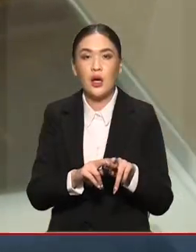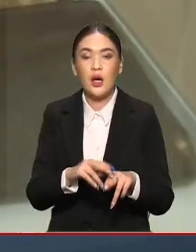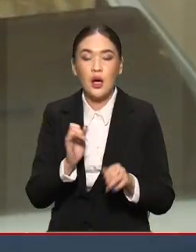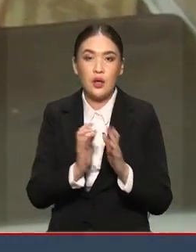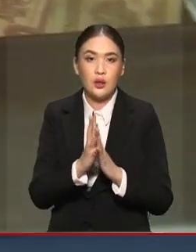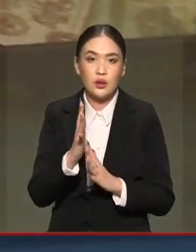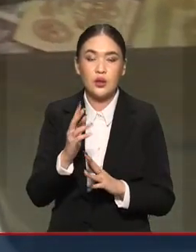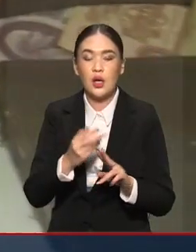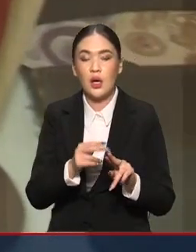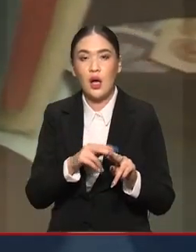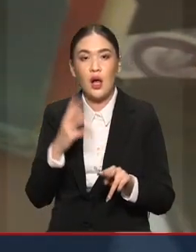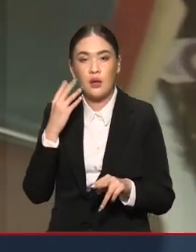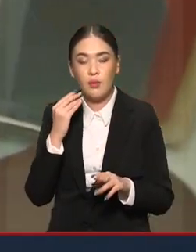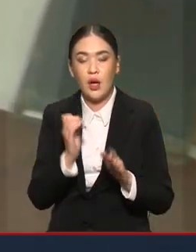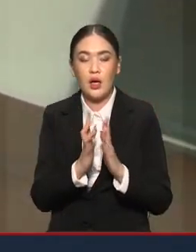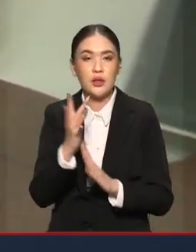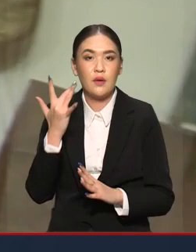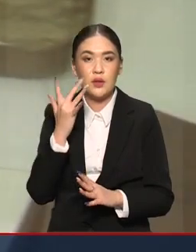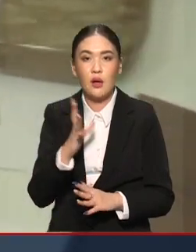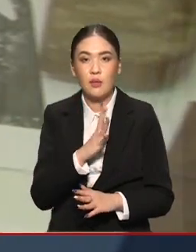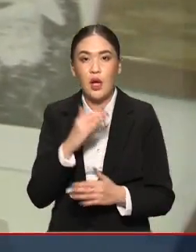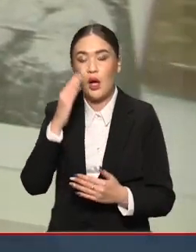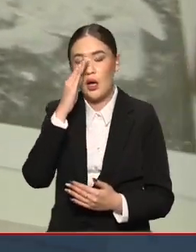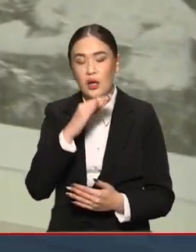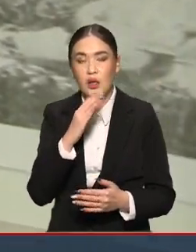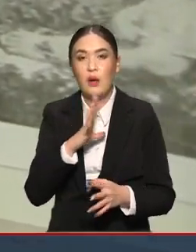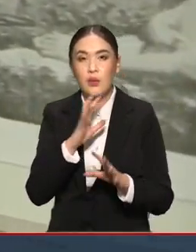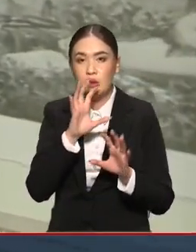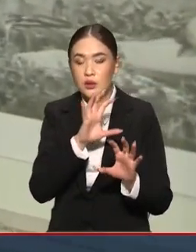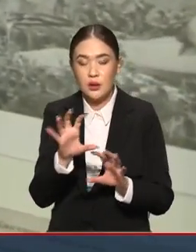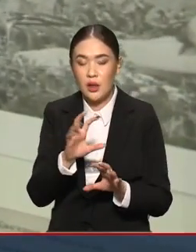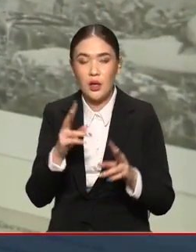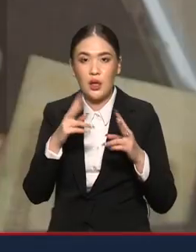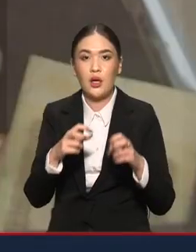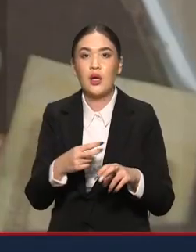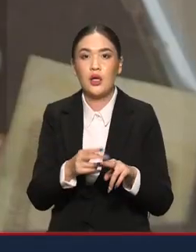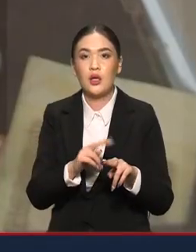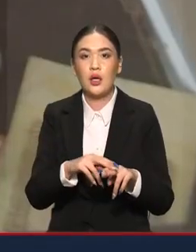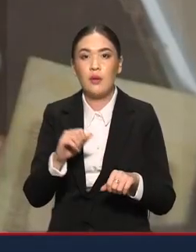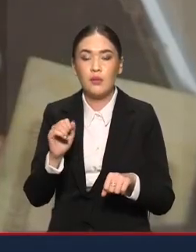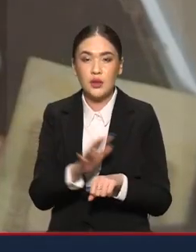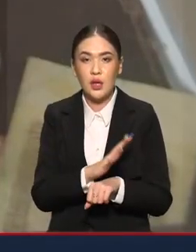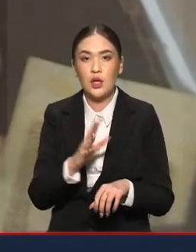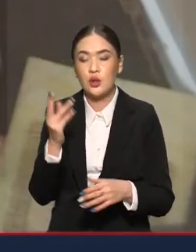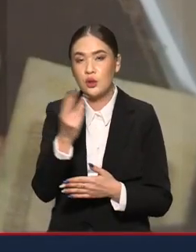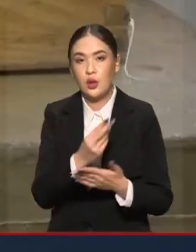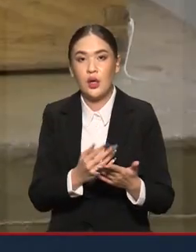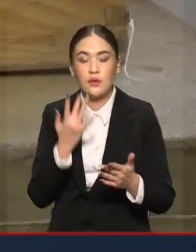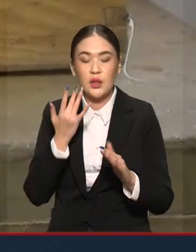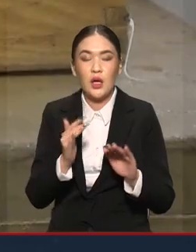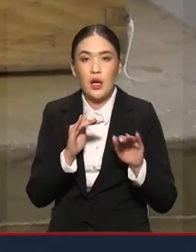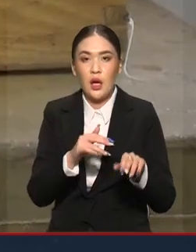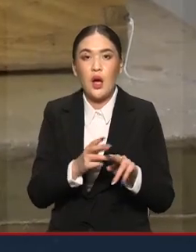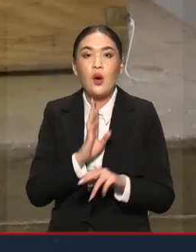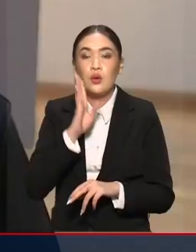қара өрік, алмағаштары өсіп тұратын. Әкеміз оларды баптап қарайтын. Содан кейін шеберханаға кіріп, сурет салуға кірісетін. Таңғы